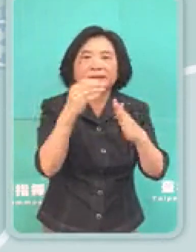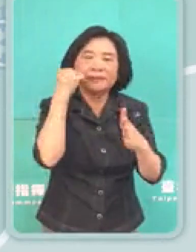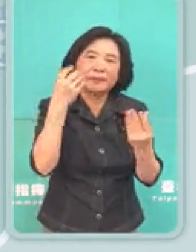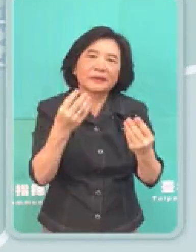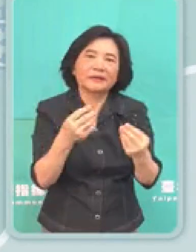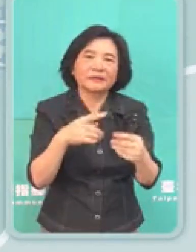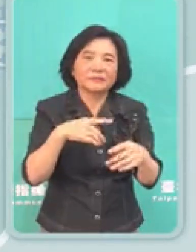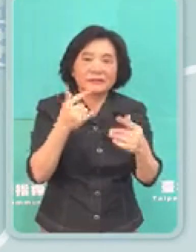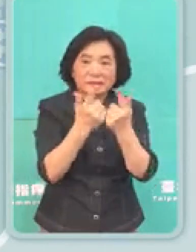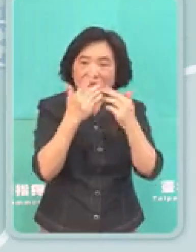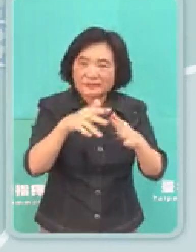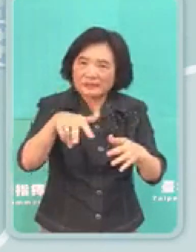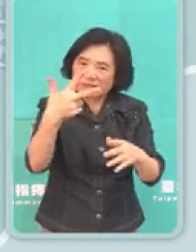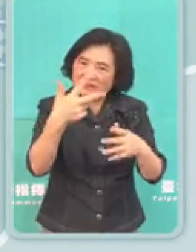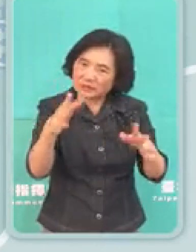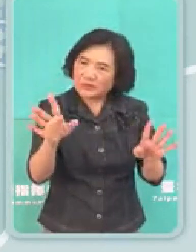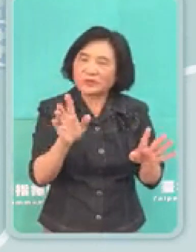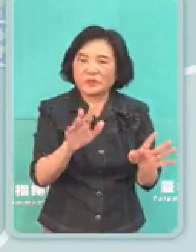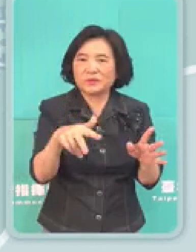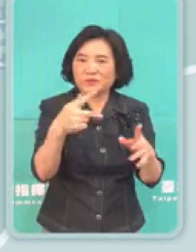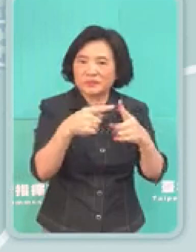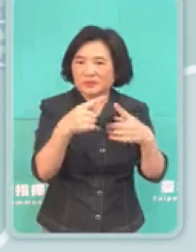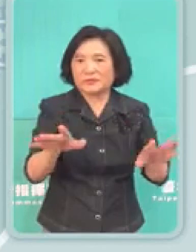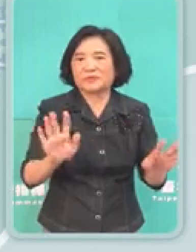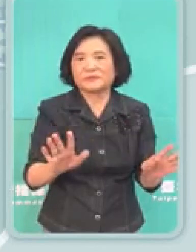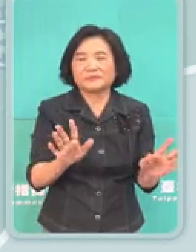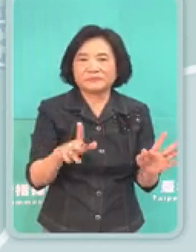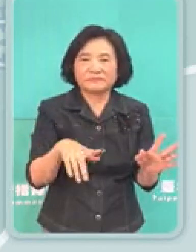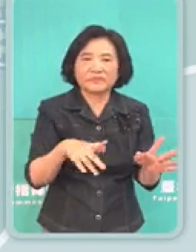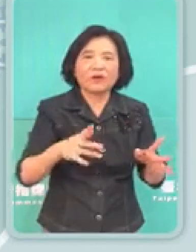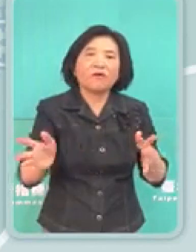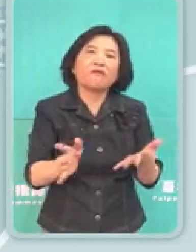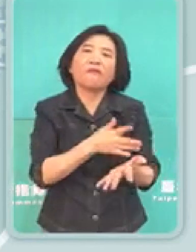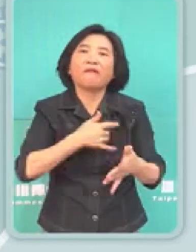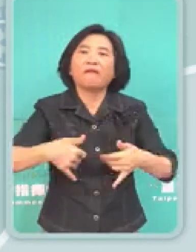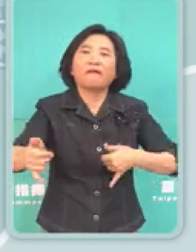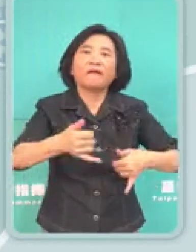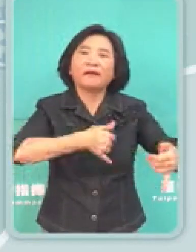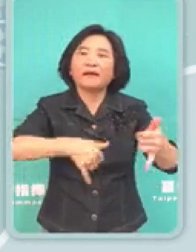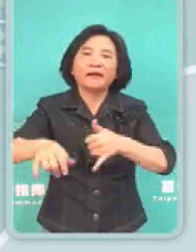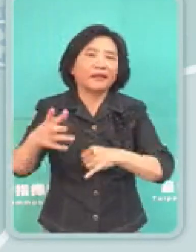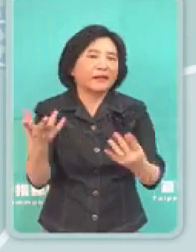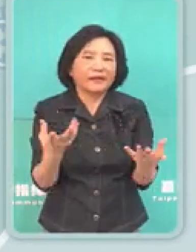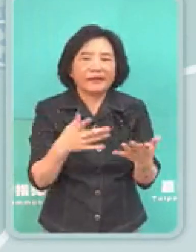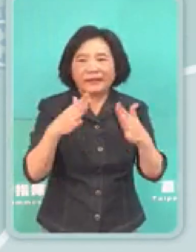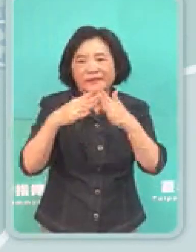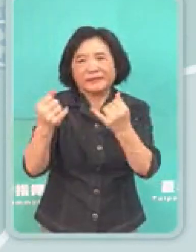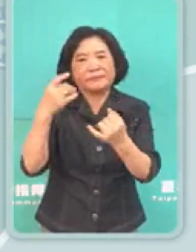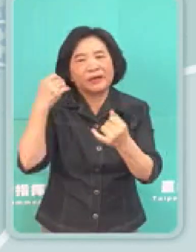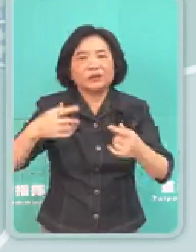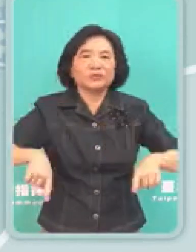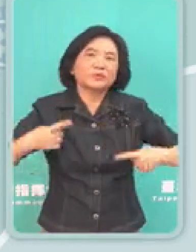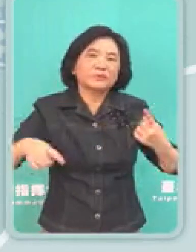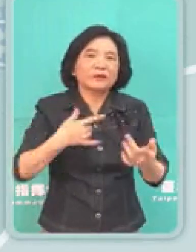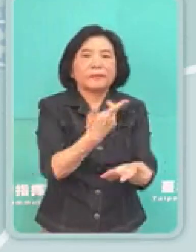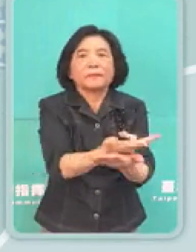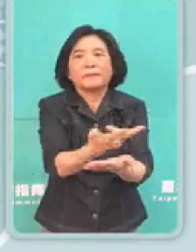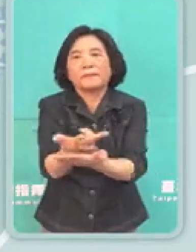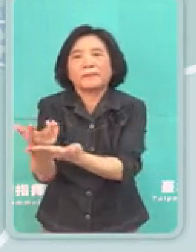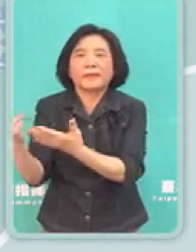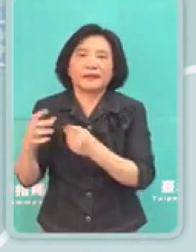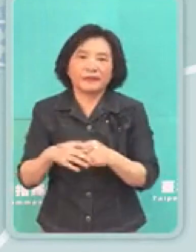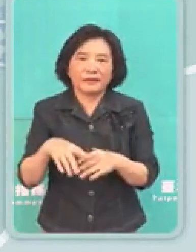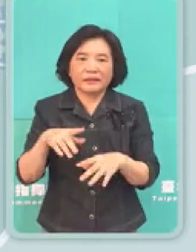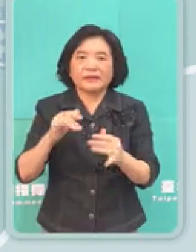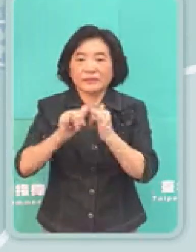概有700个啊，所以这个到时候为那个社会局啊，会造册啊，带他们去打疫苗。这